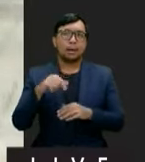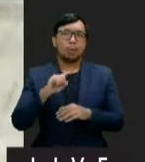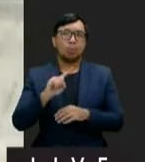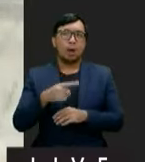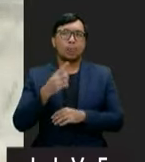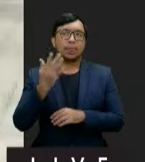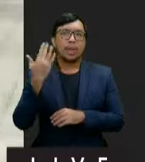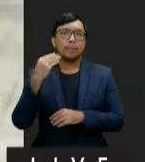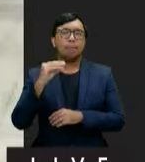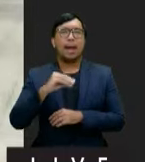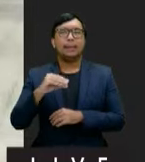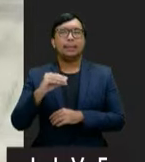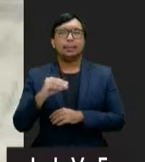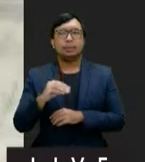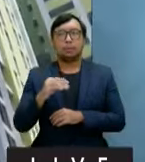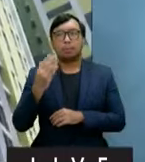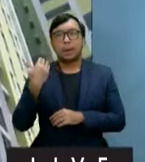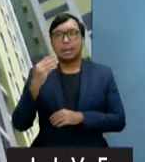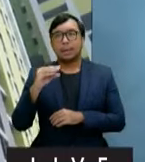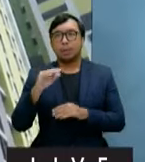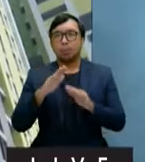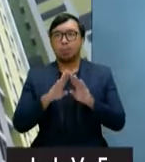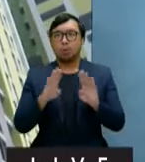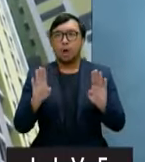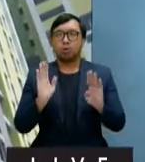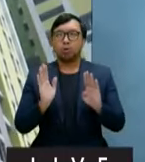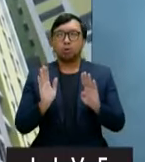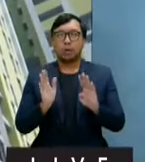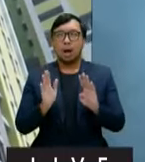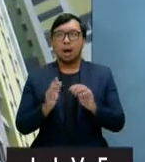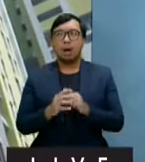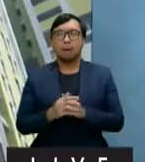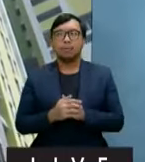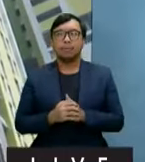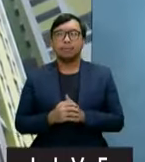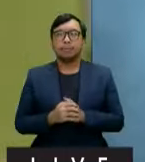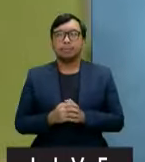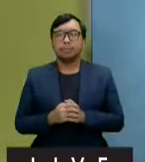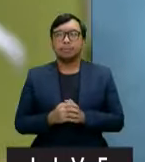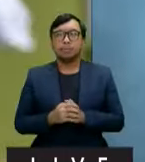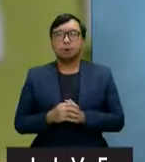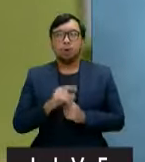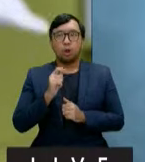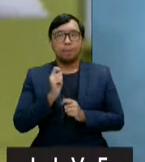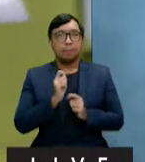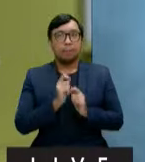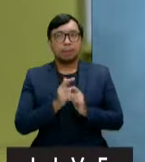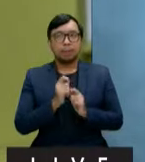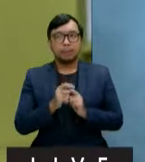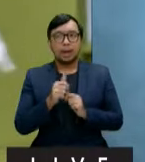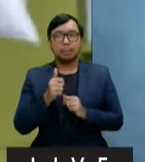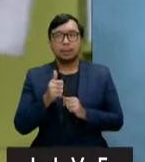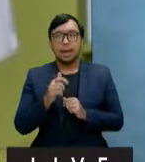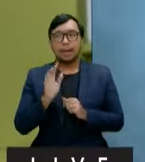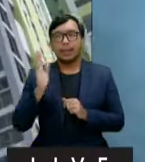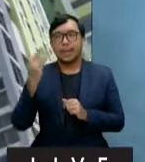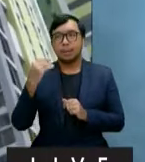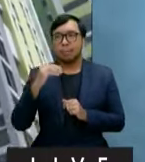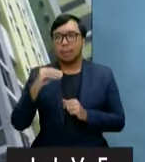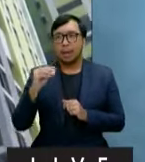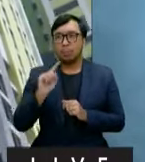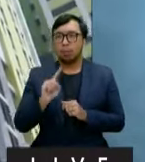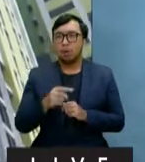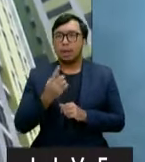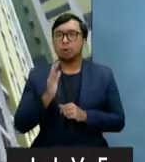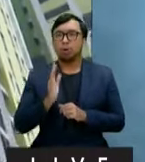dibukanya open house ataupun dibukanya tempat pendaftaran untuk melakukan pemesanan unit. Dan ini juga telah dilakukan pada hari